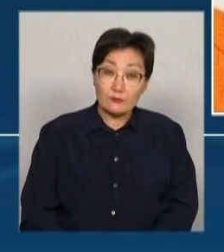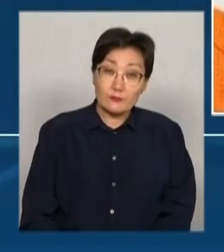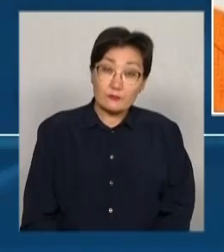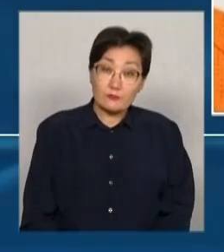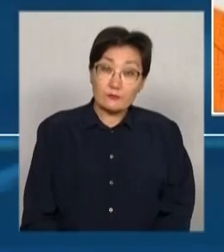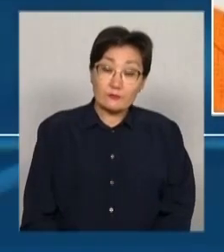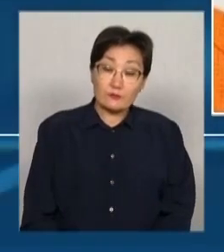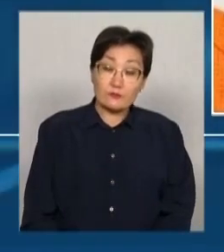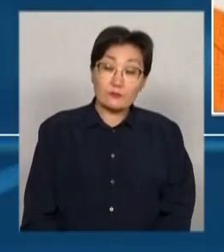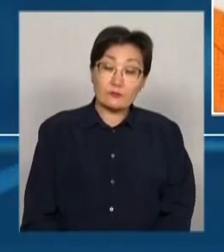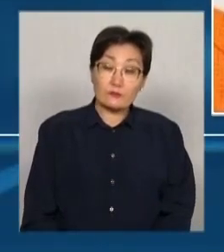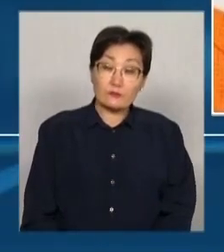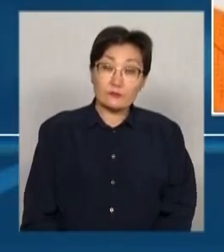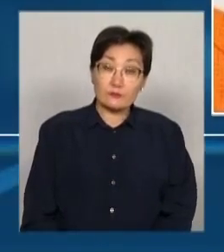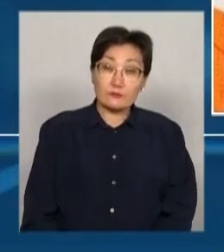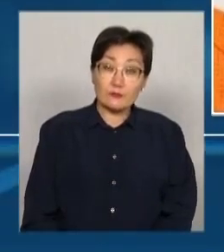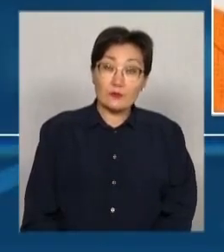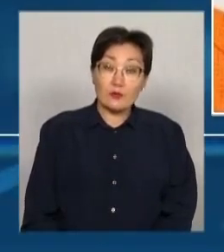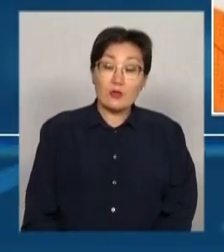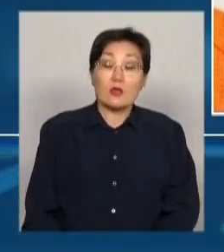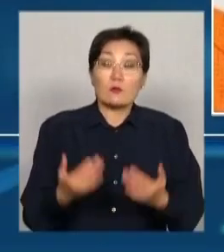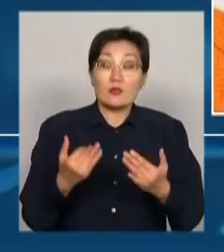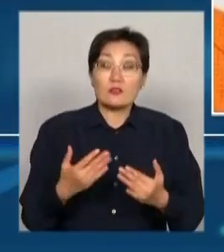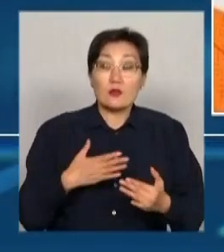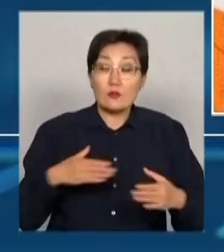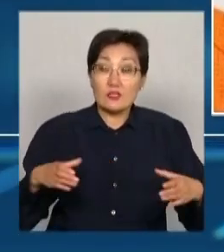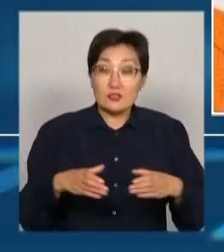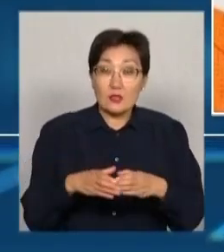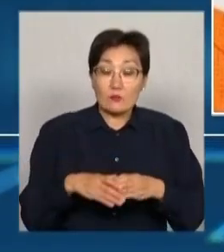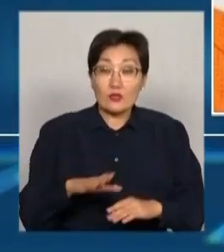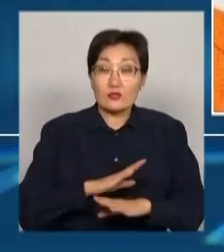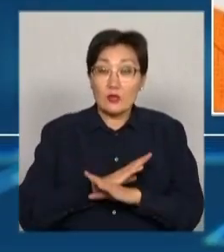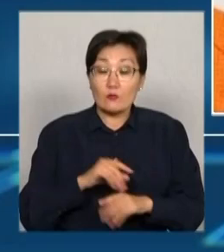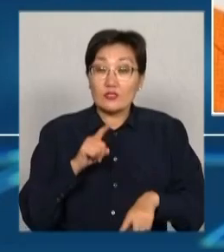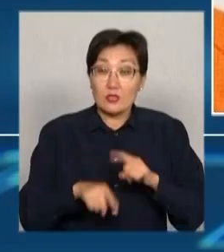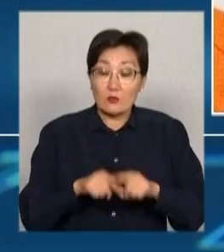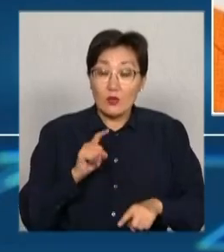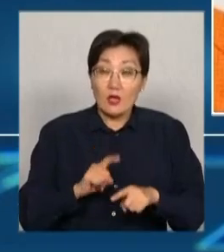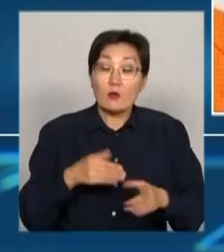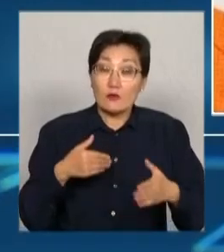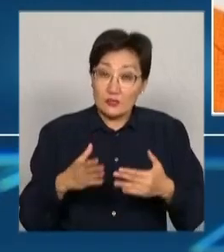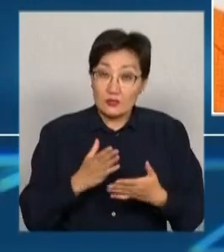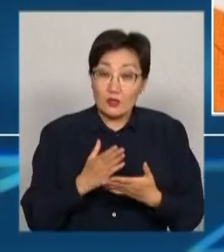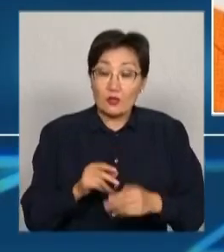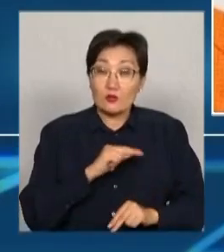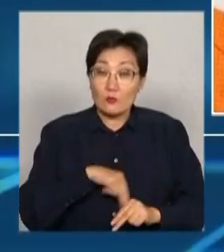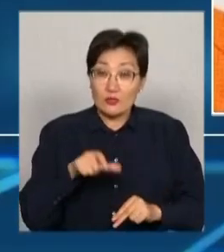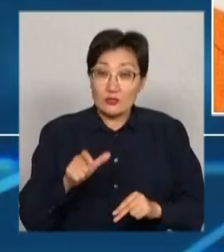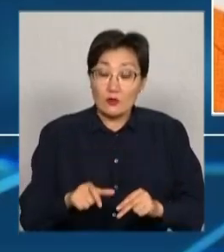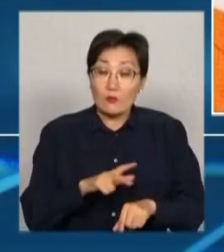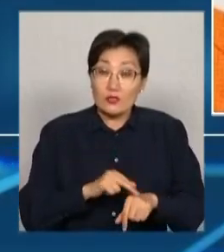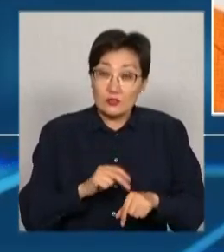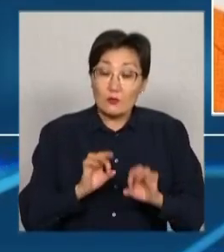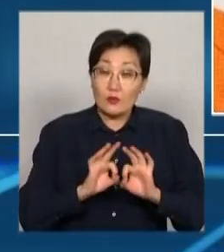Мы тесно сотрудничаем со всеми государственными органами. Қазір біздің компания марқұмның туыстарымен байланыста. Біздің қызметкерлер де